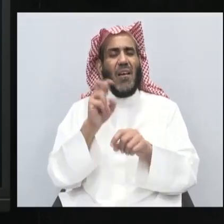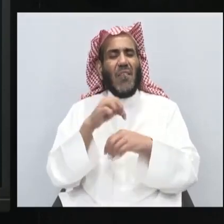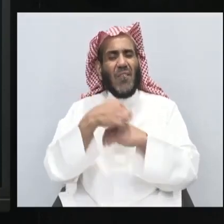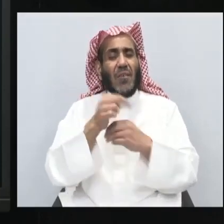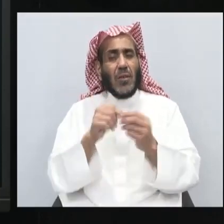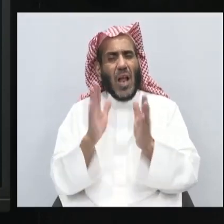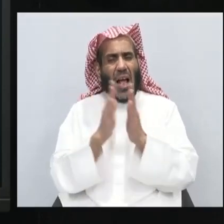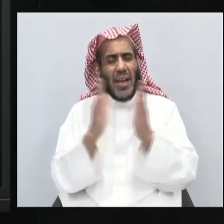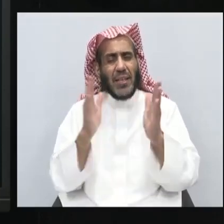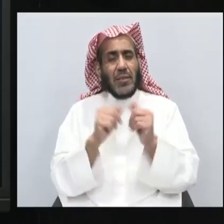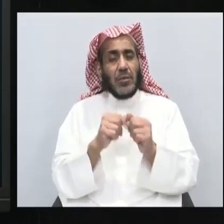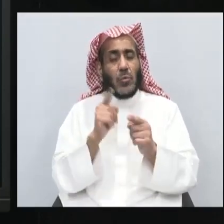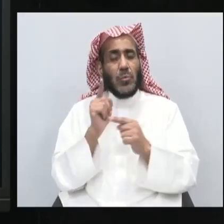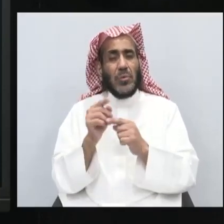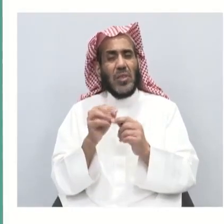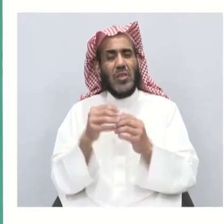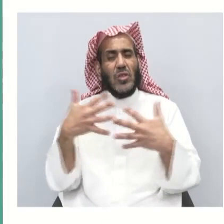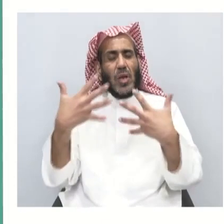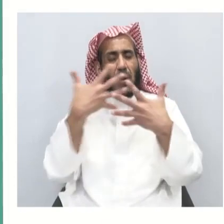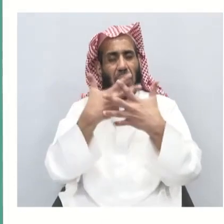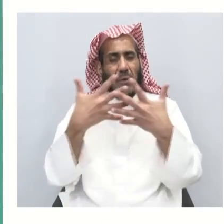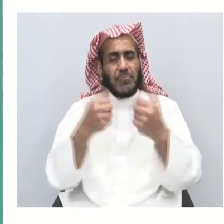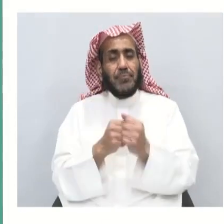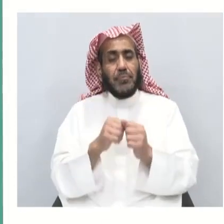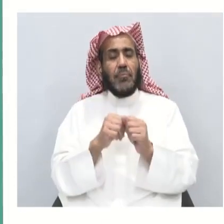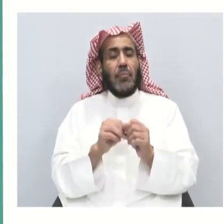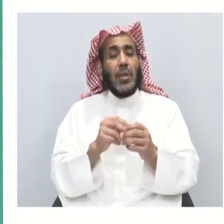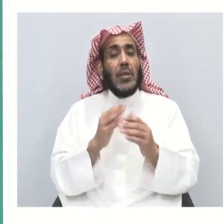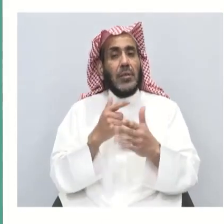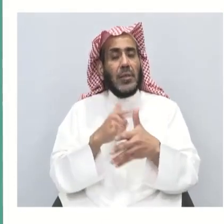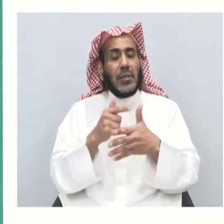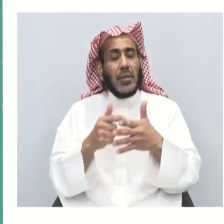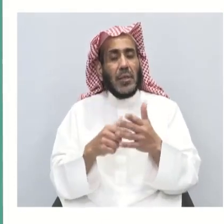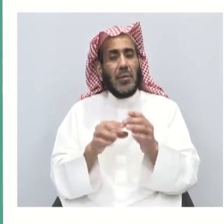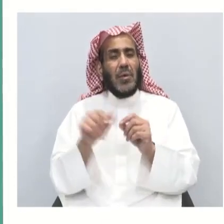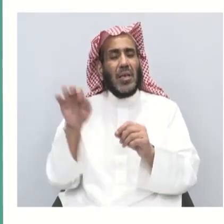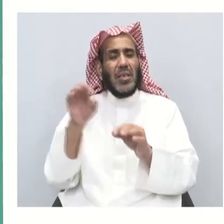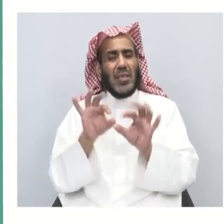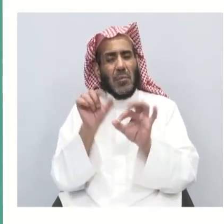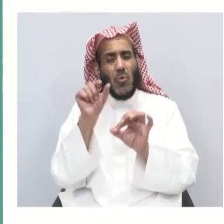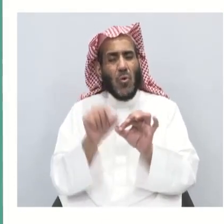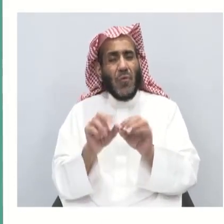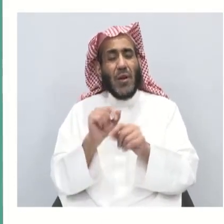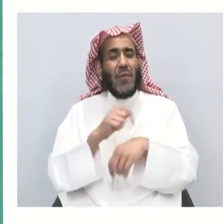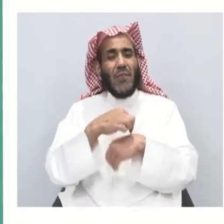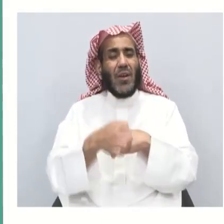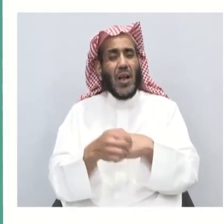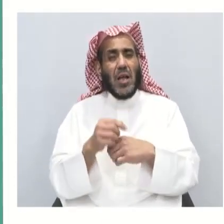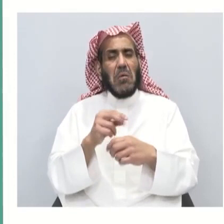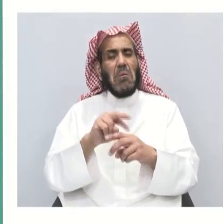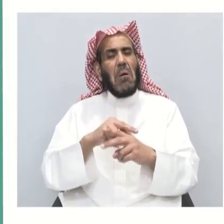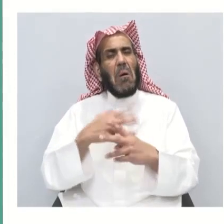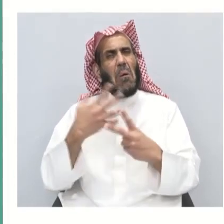أنها عريضة ستكون شبكية. ترتيب الحزم الوعائية في الفلقة هتكون